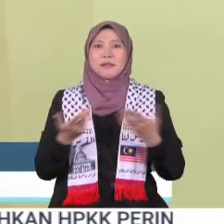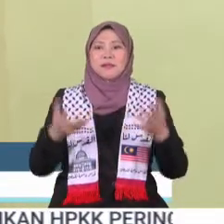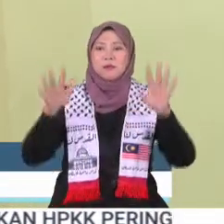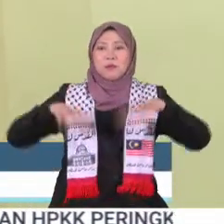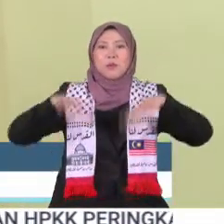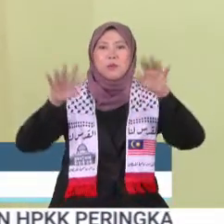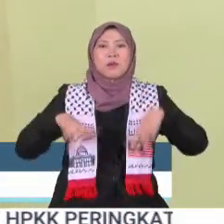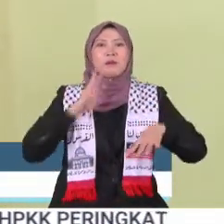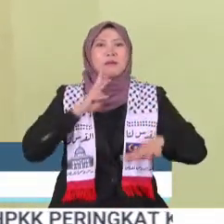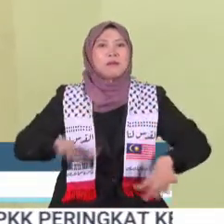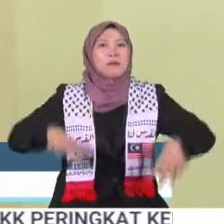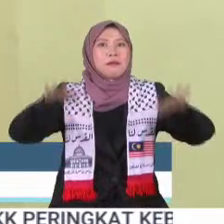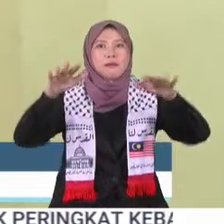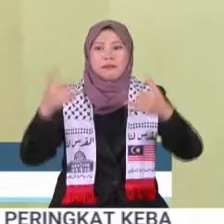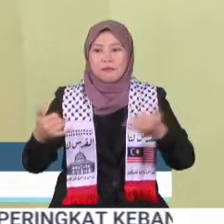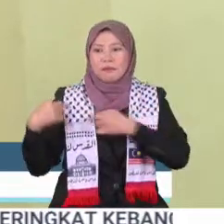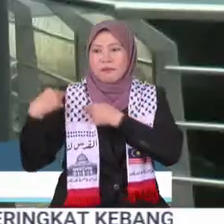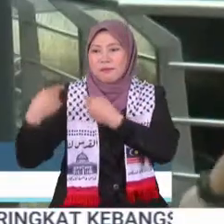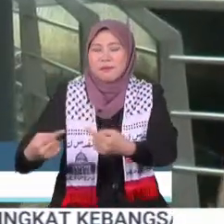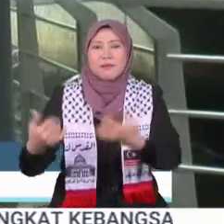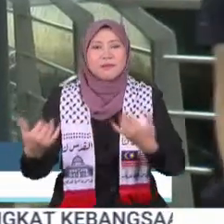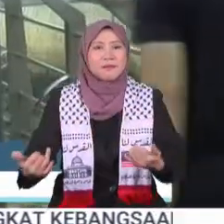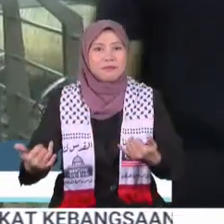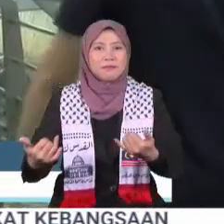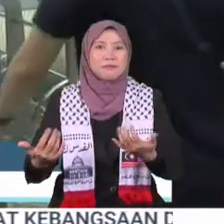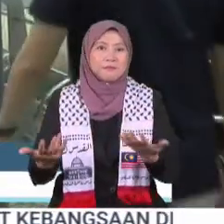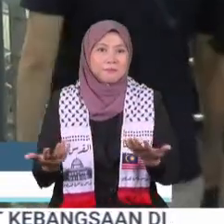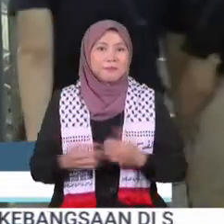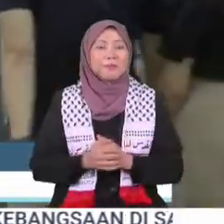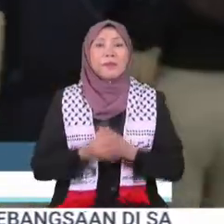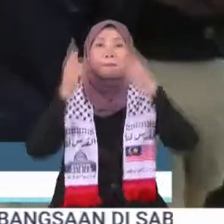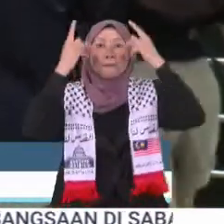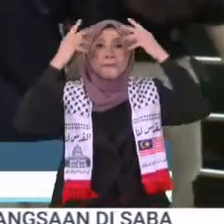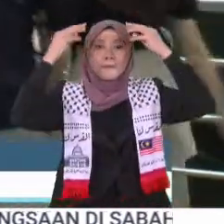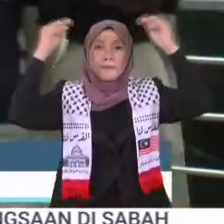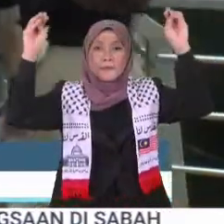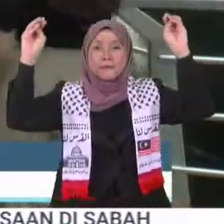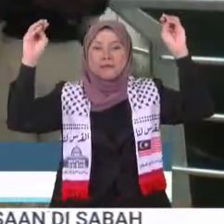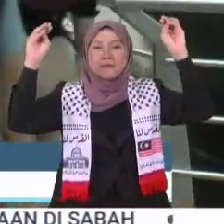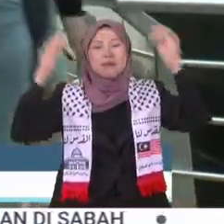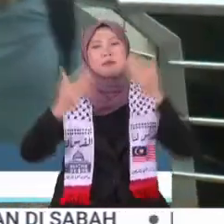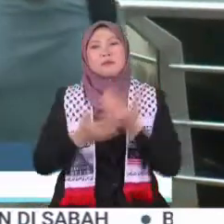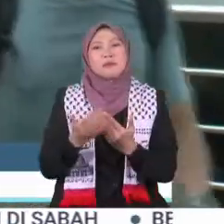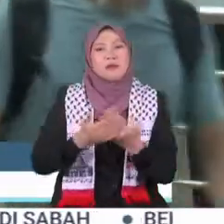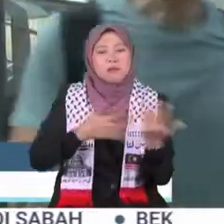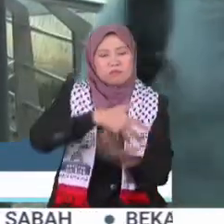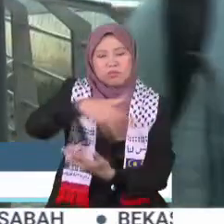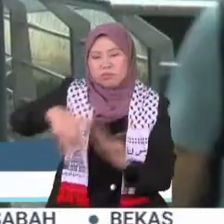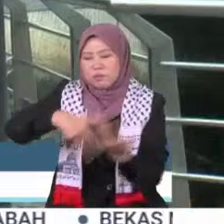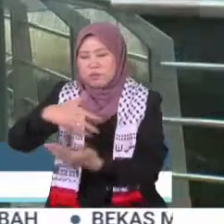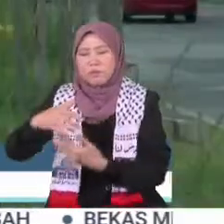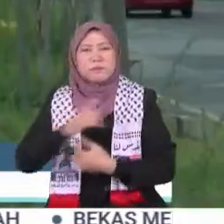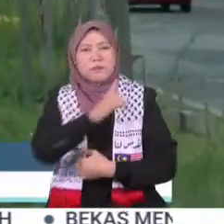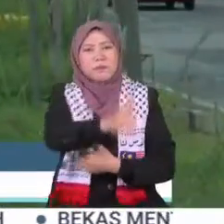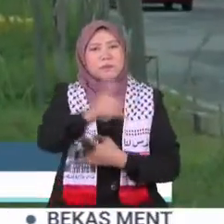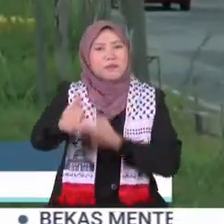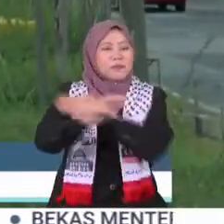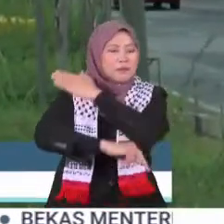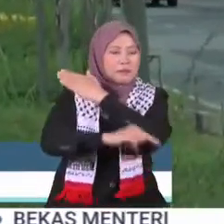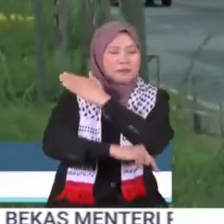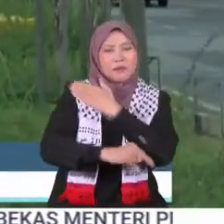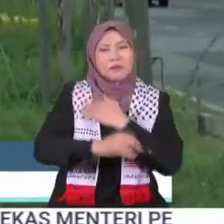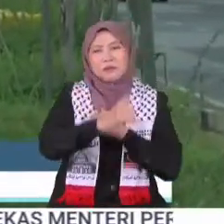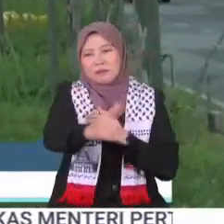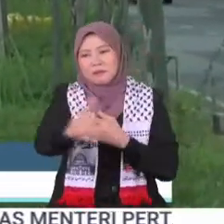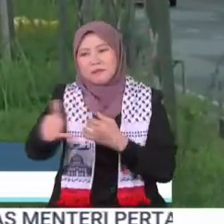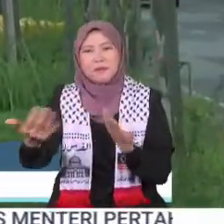tengkujuh, sekarang pun musim tengkujuh kan. Jadi waktu tu Perdana Menteri kita pun dia mudah menyantuni semua negeri-negeri yang ada bencana, lepas tu